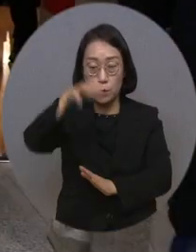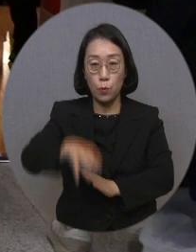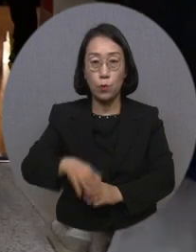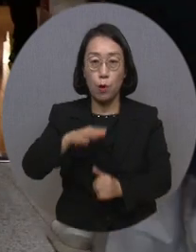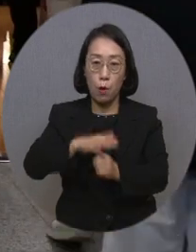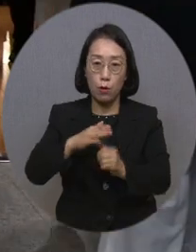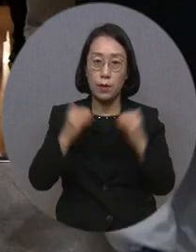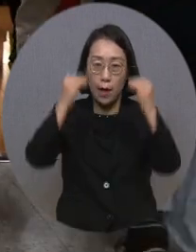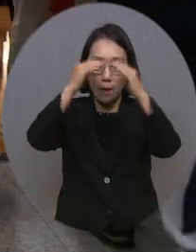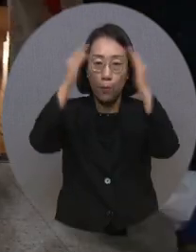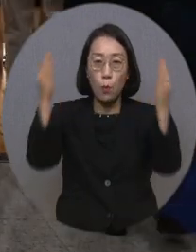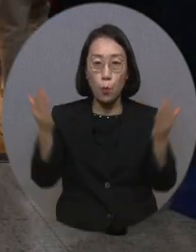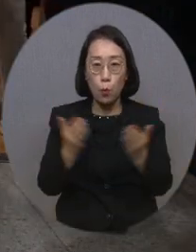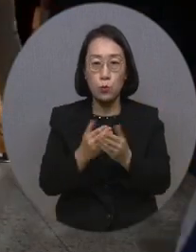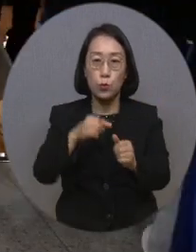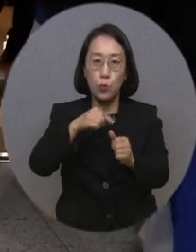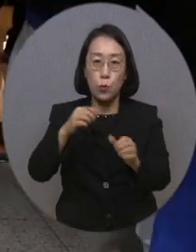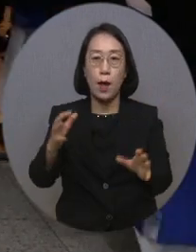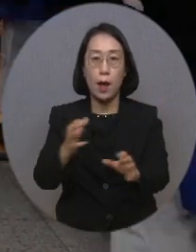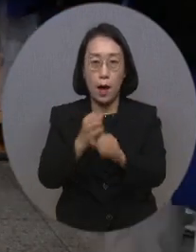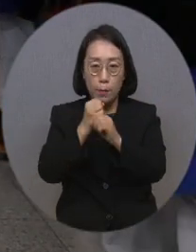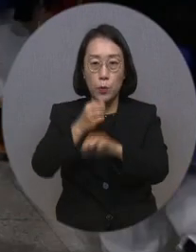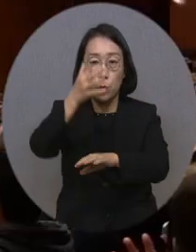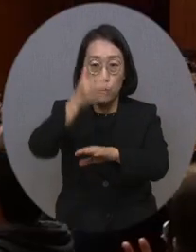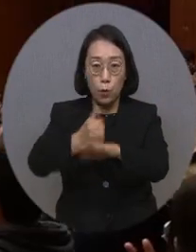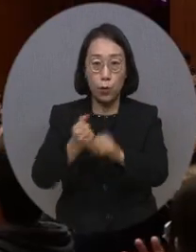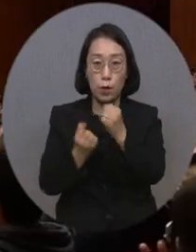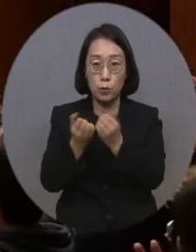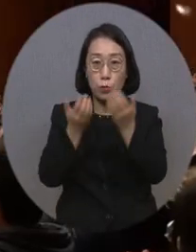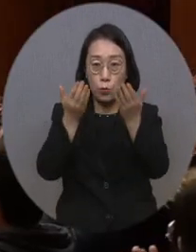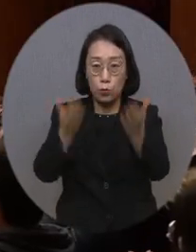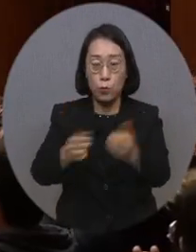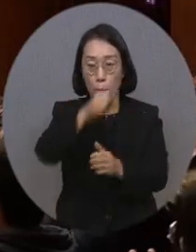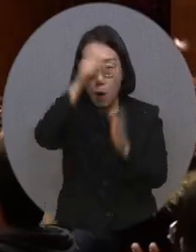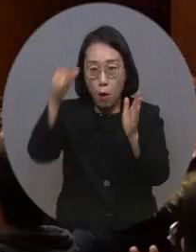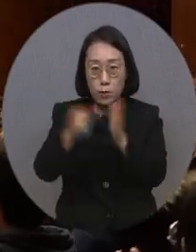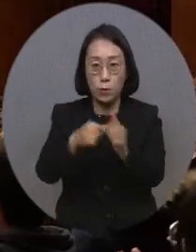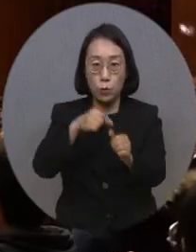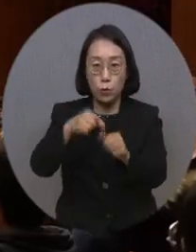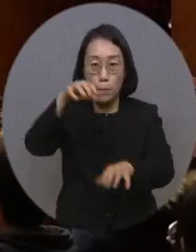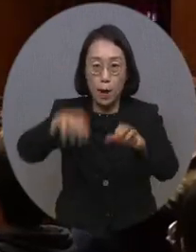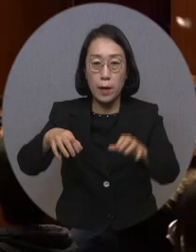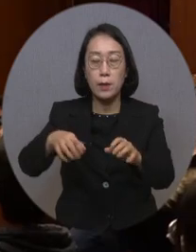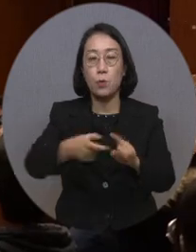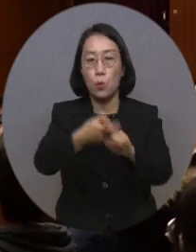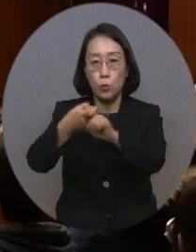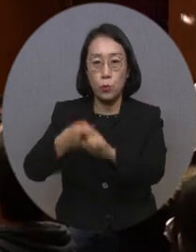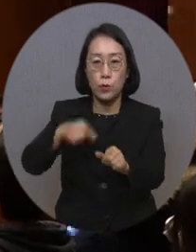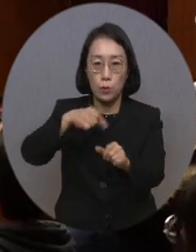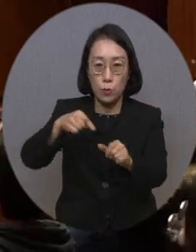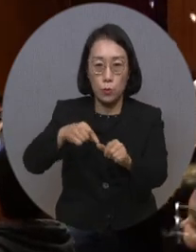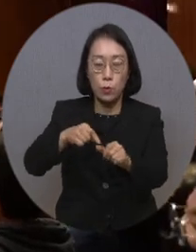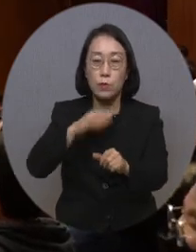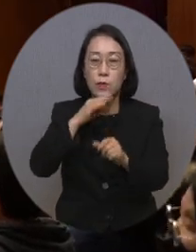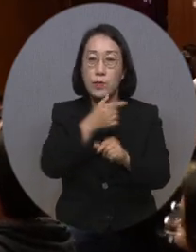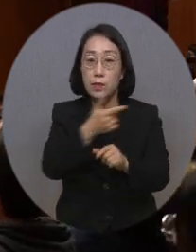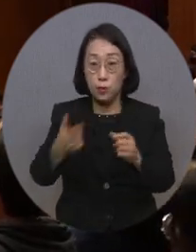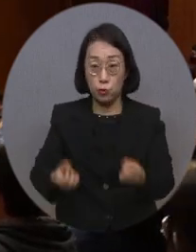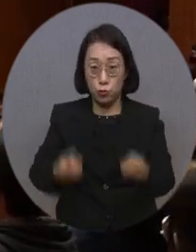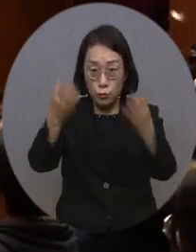모두가 함께하는 교육의 합동선과를 공유하는 자리인 평생교육 마을 교육 공동체 한마당 행사를 지난